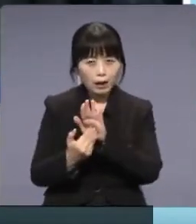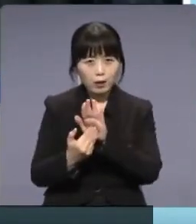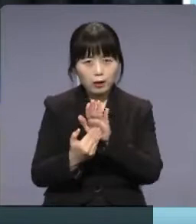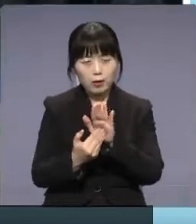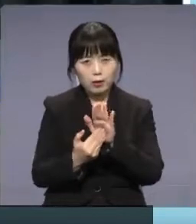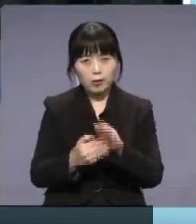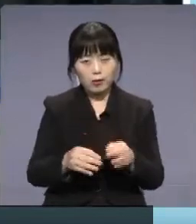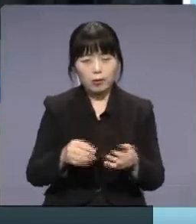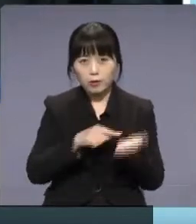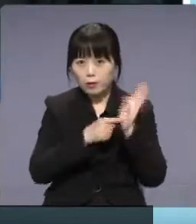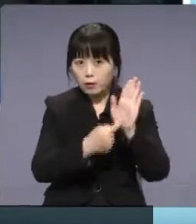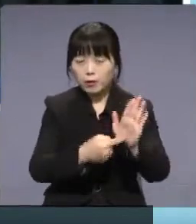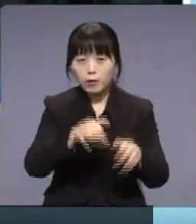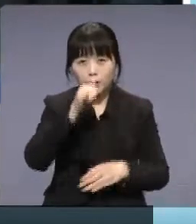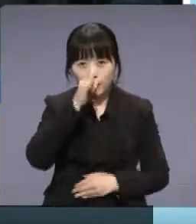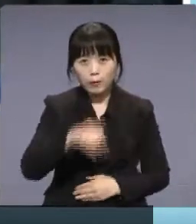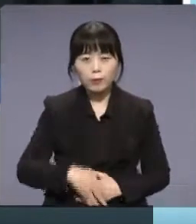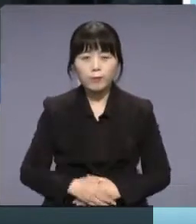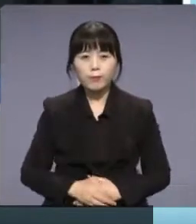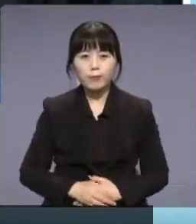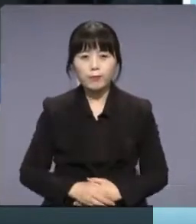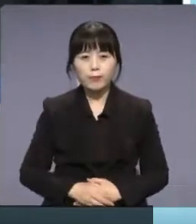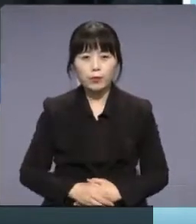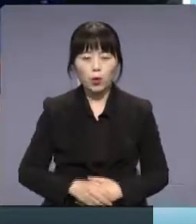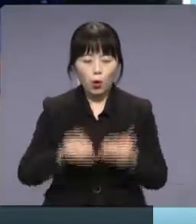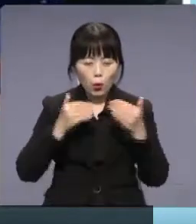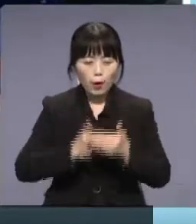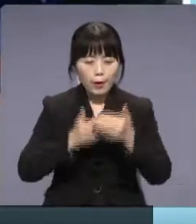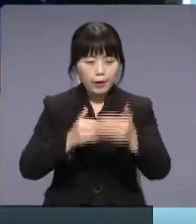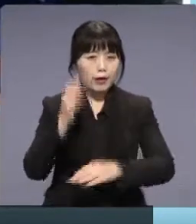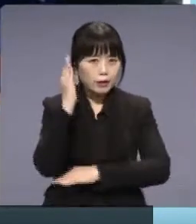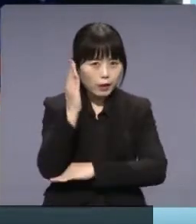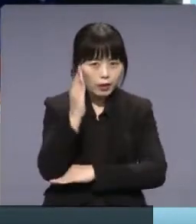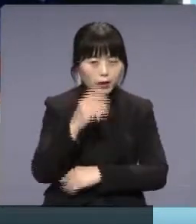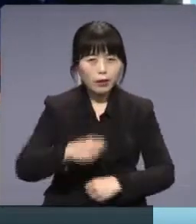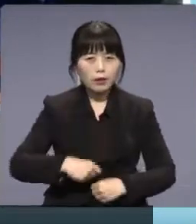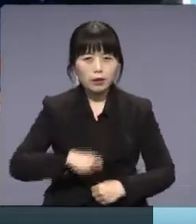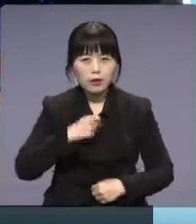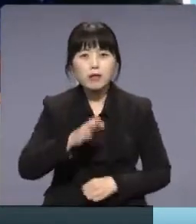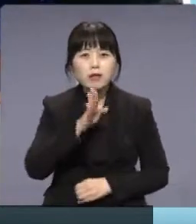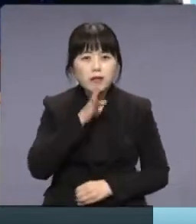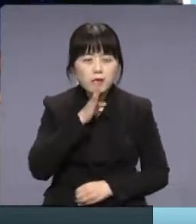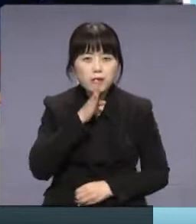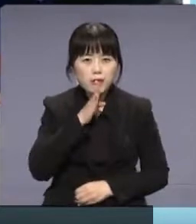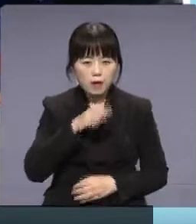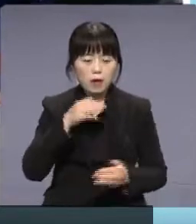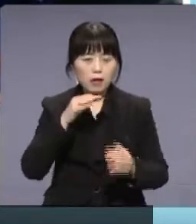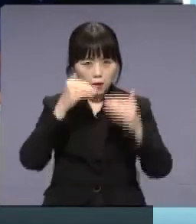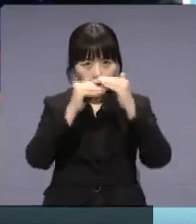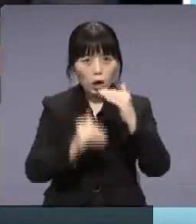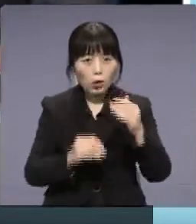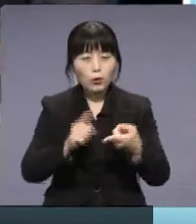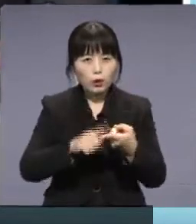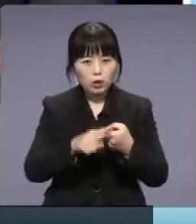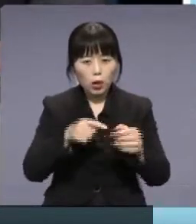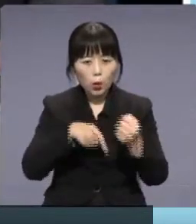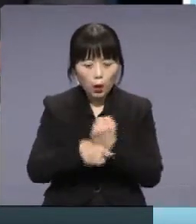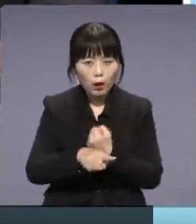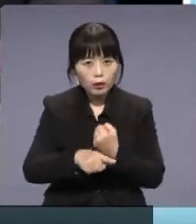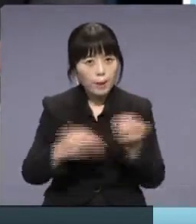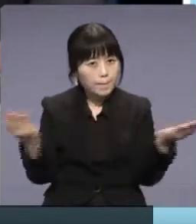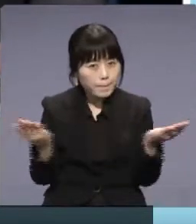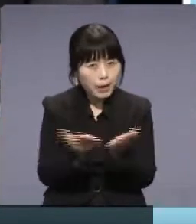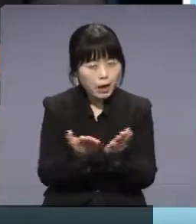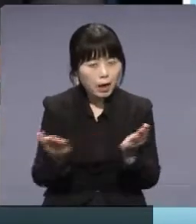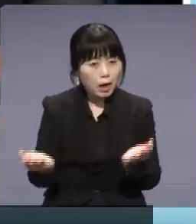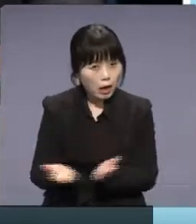내세우곤 했었거든요. 예. 뭐 거기서 이제 과정에서 얘기했던 실제 내용들이 구체적 내용들이 정말 과학적으로 올바른지에